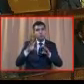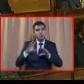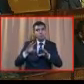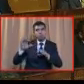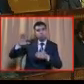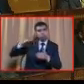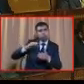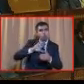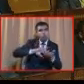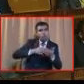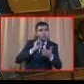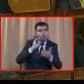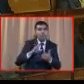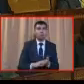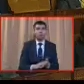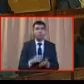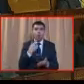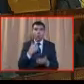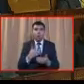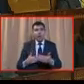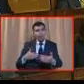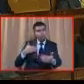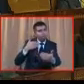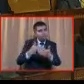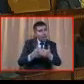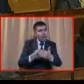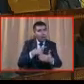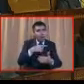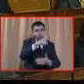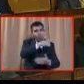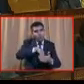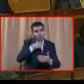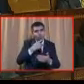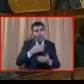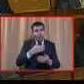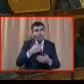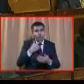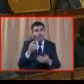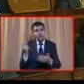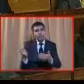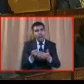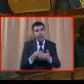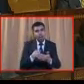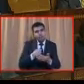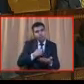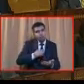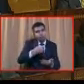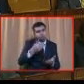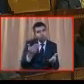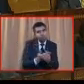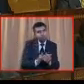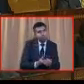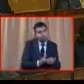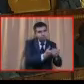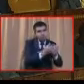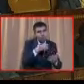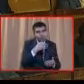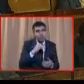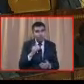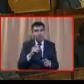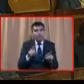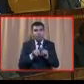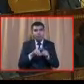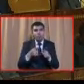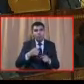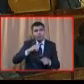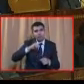وفي آخر طلب المتواضع، أربعة أيت حمد بإقليم تيزنيت وربطه بإقليم شتوكايت باع